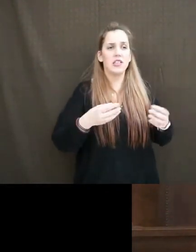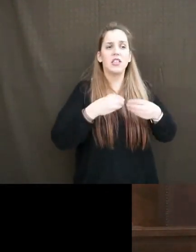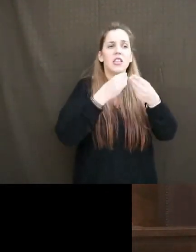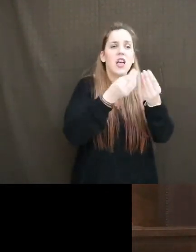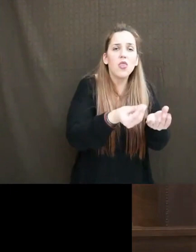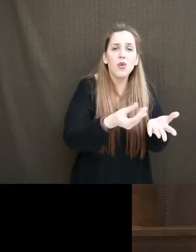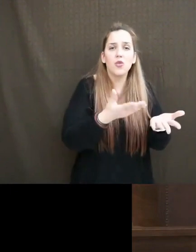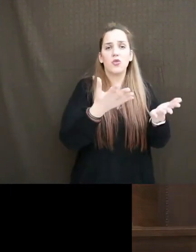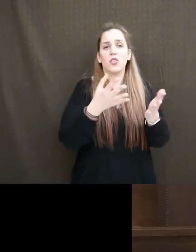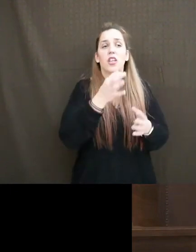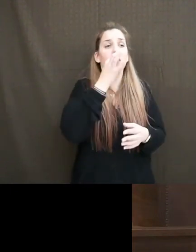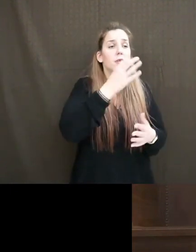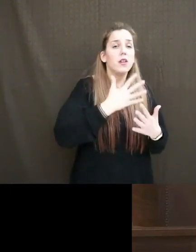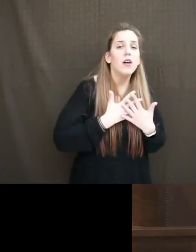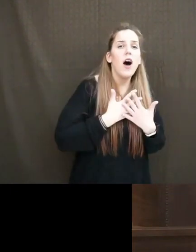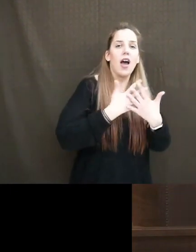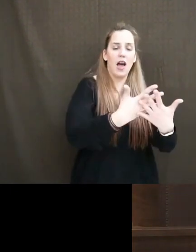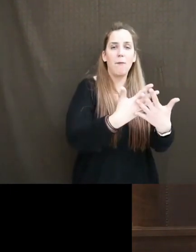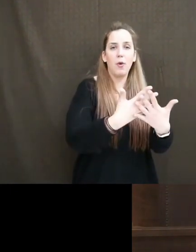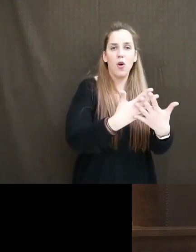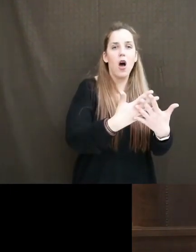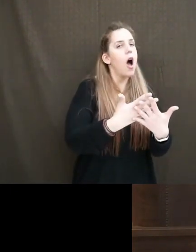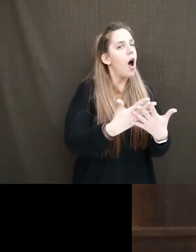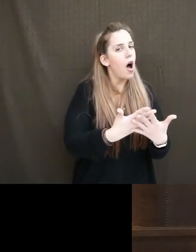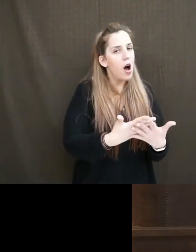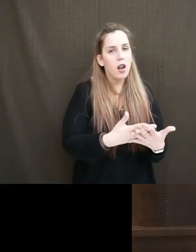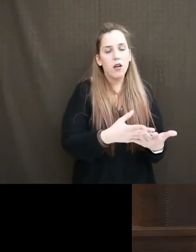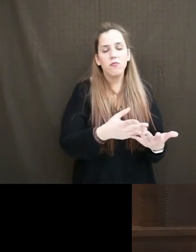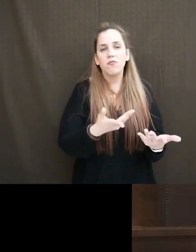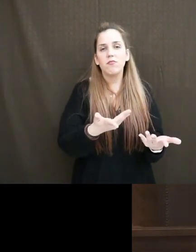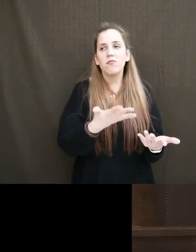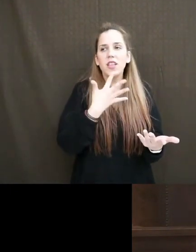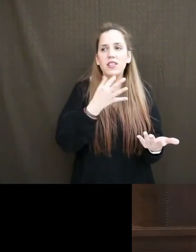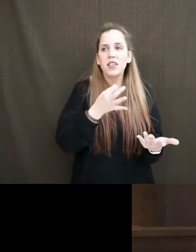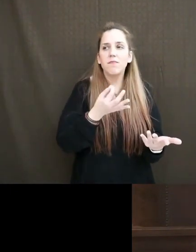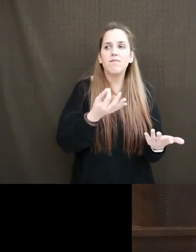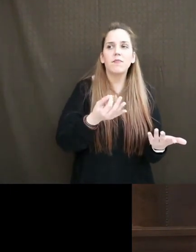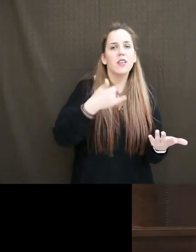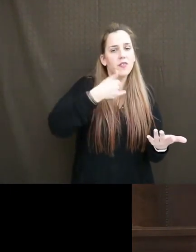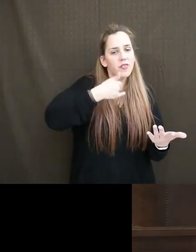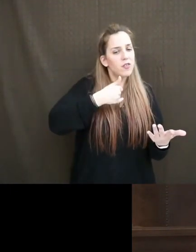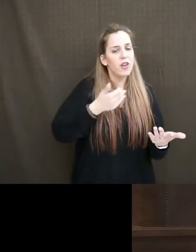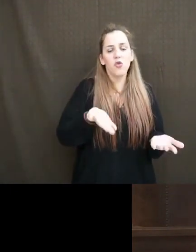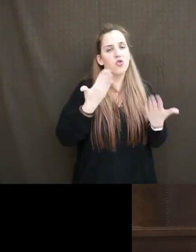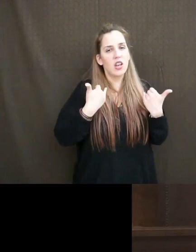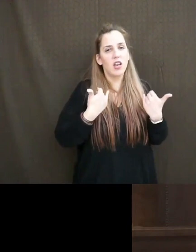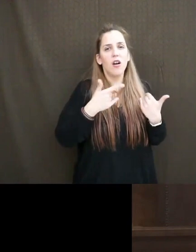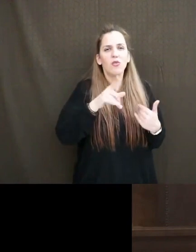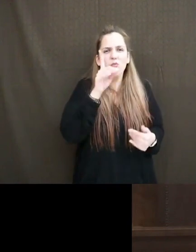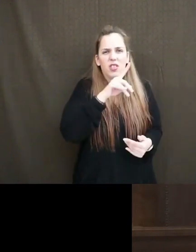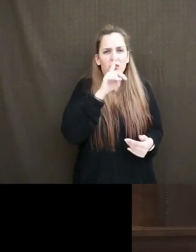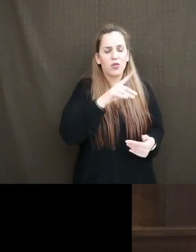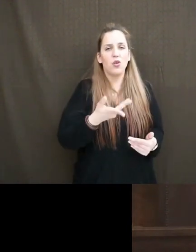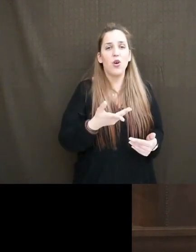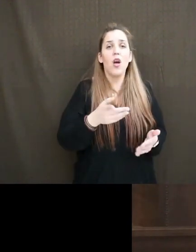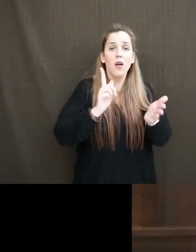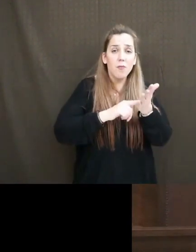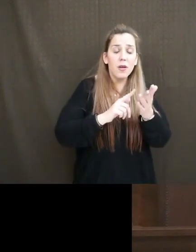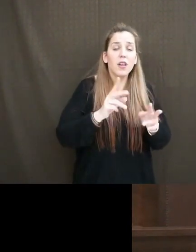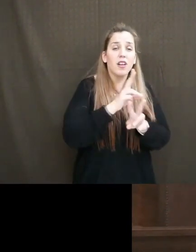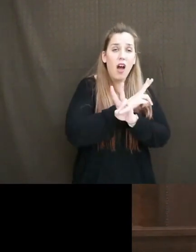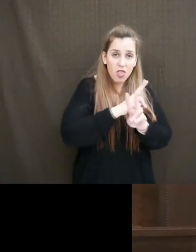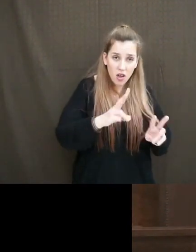αγαπώ, αλλά δεν τον αγαπώ, αυτό είναι υποκρισία. Και είναι τόσο εύκολο μέσα